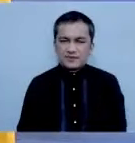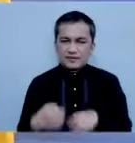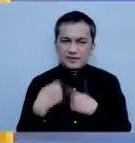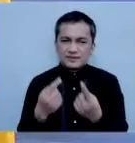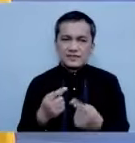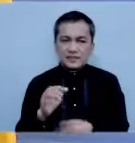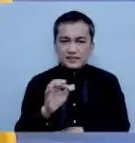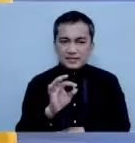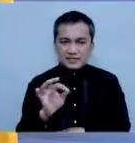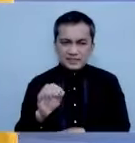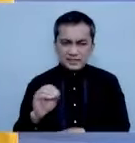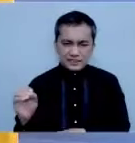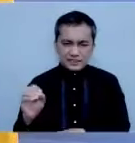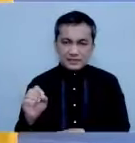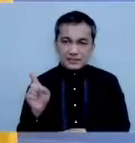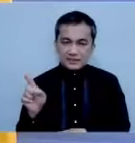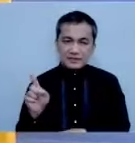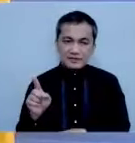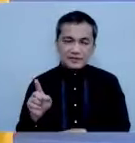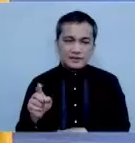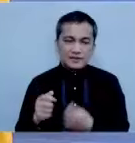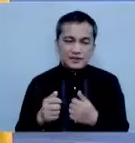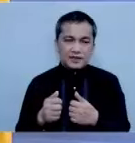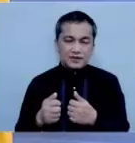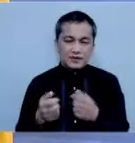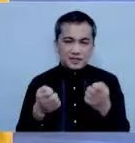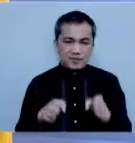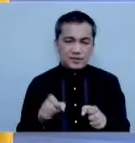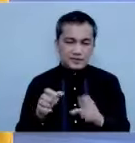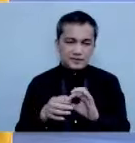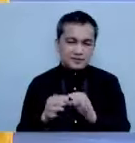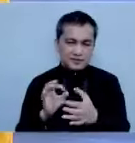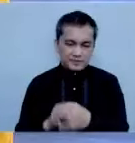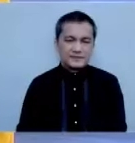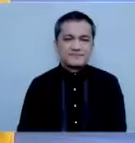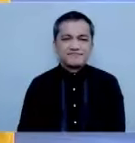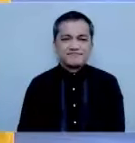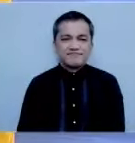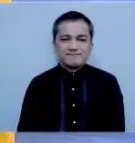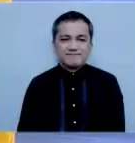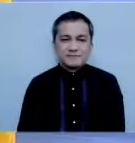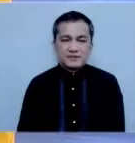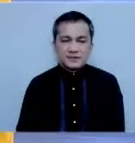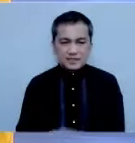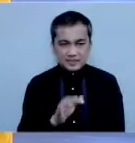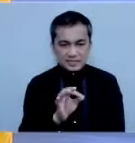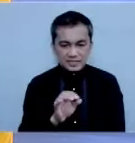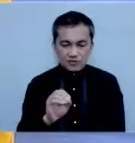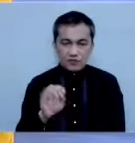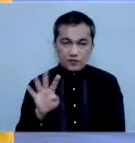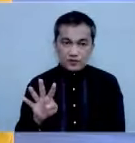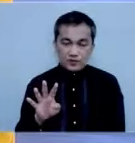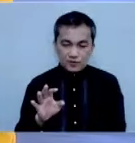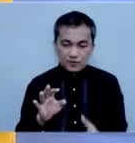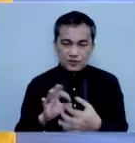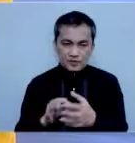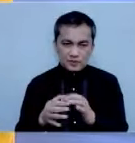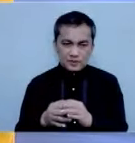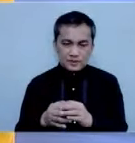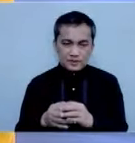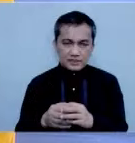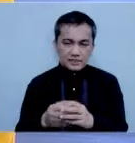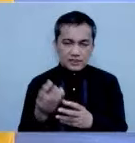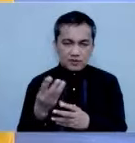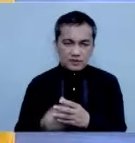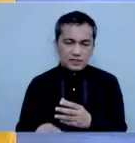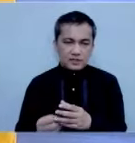maging opisyal na competitive event ito sa Olympics. Matapos noong 1904 Olympics, nawala po ito sa official